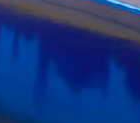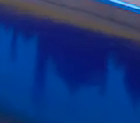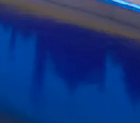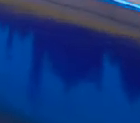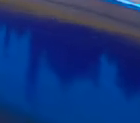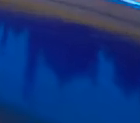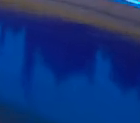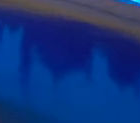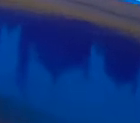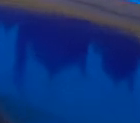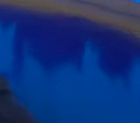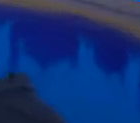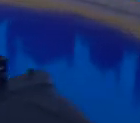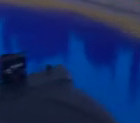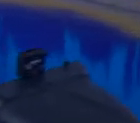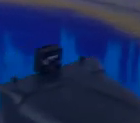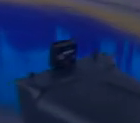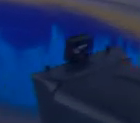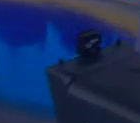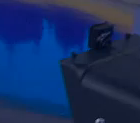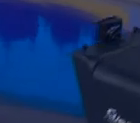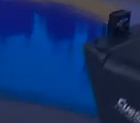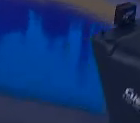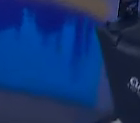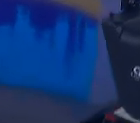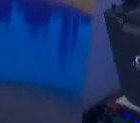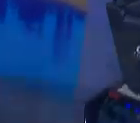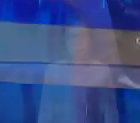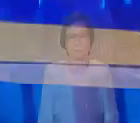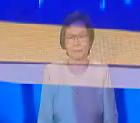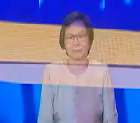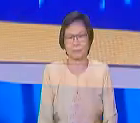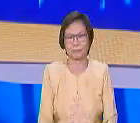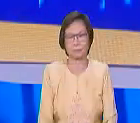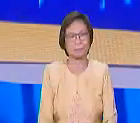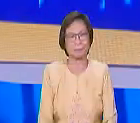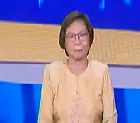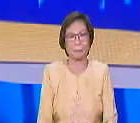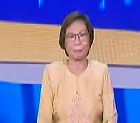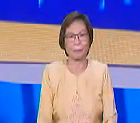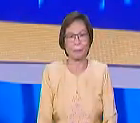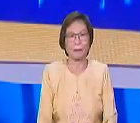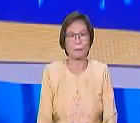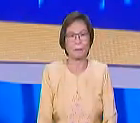dan jumpa lagi. Baik, terima kasih Syudi untuk perkembangan dari negeri Terengganu itu tadi. Kita berakhir.